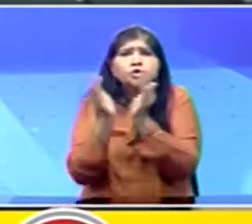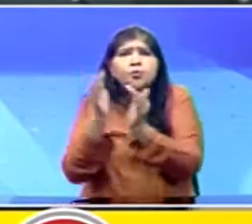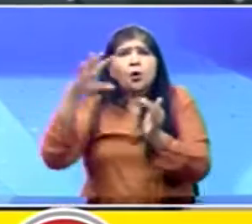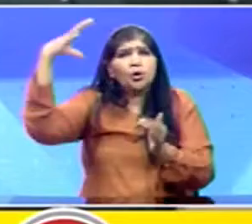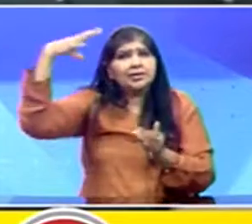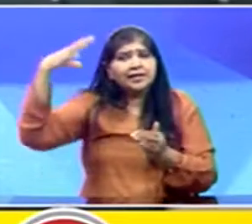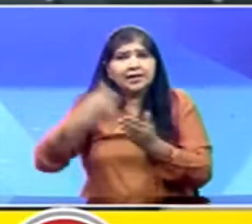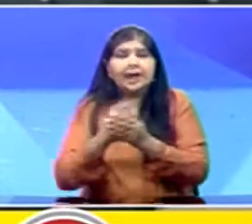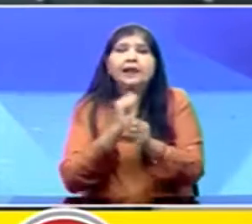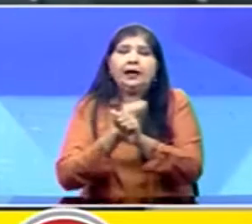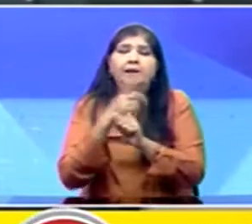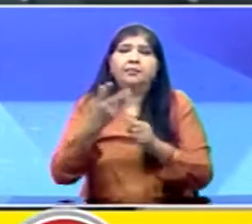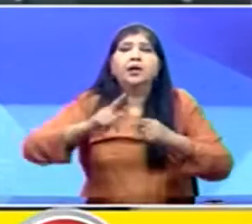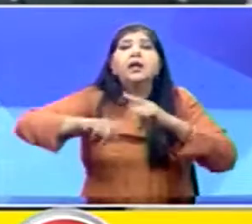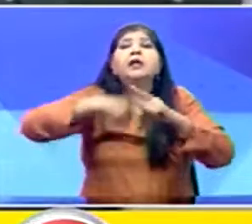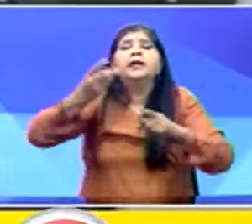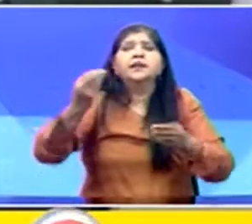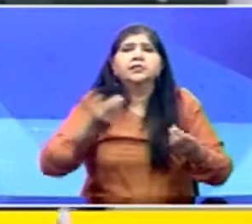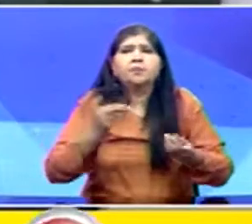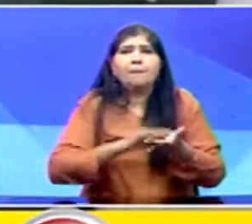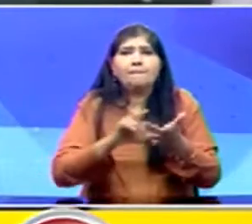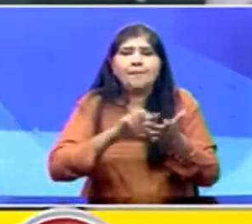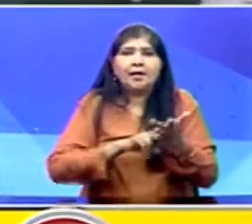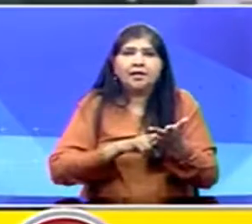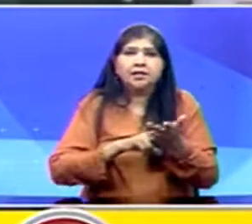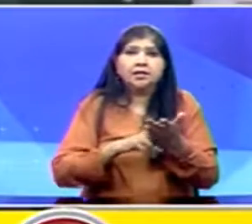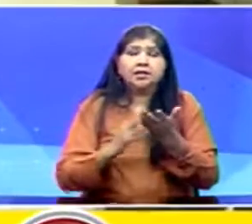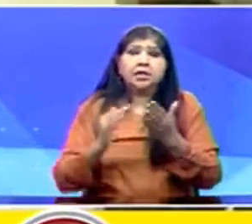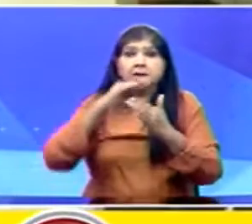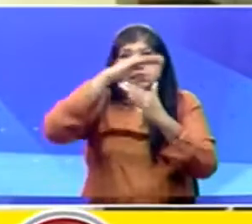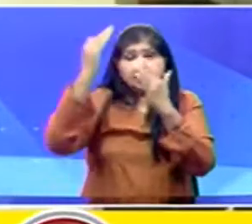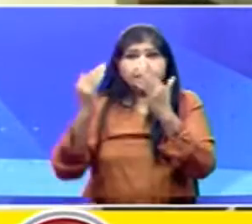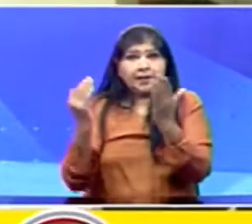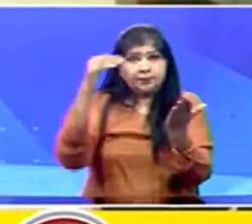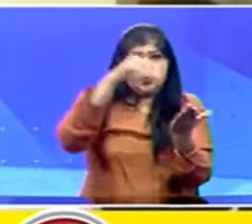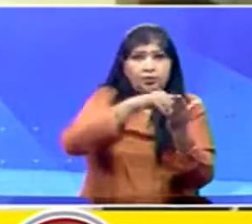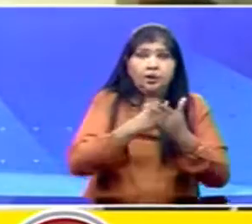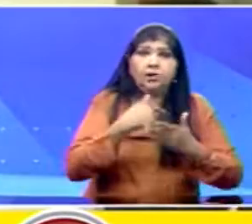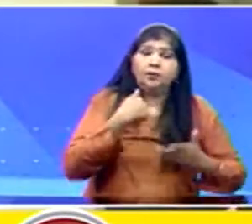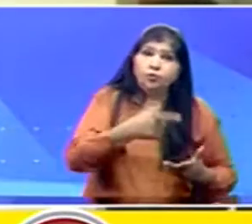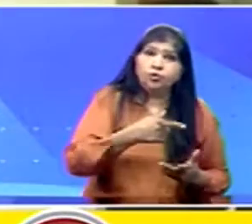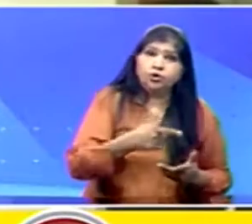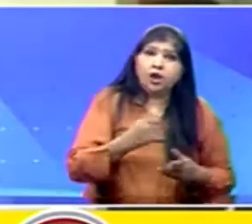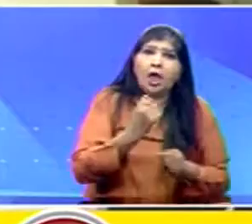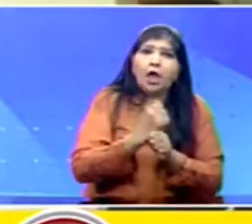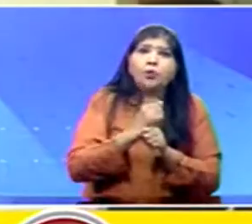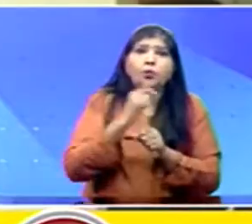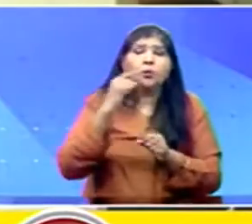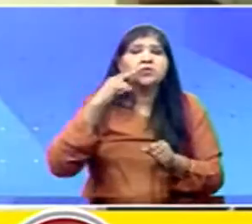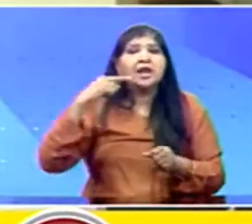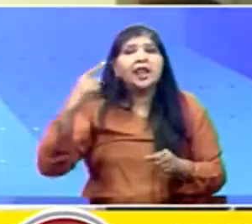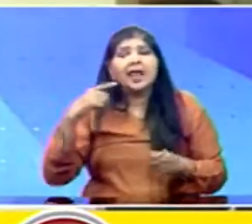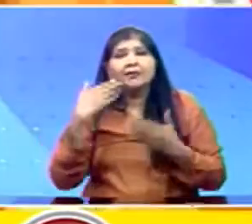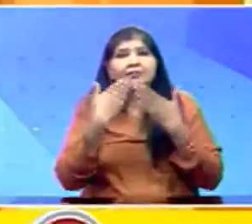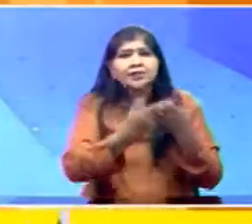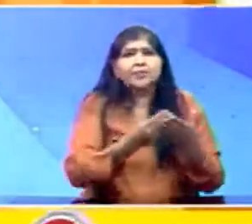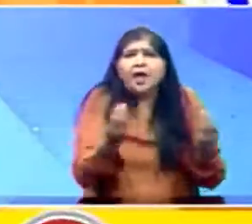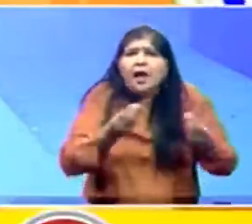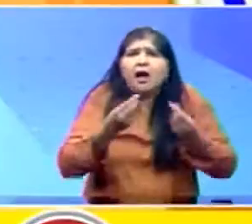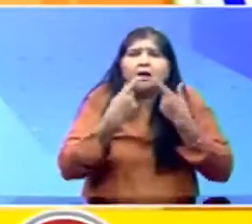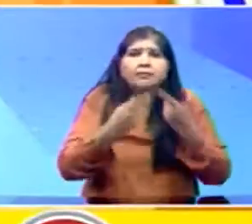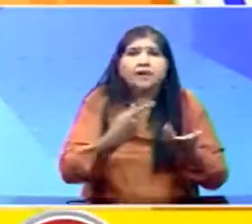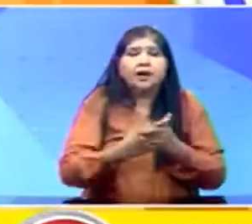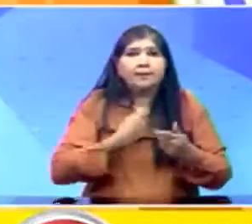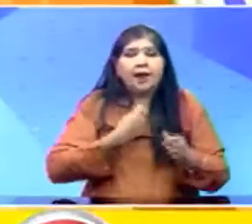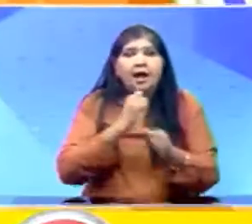महिनों में स्पेस में लौंच होने जा रही है तन्वी ने मुझे गुजराती में बड़ी सरलता से अपने